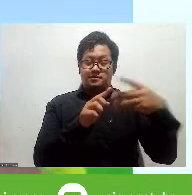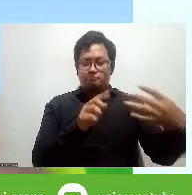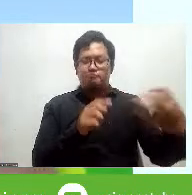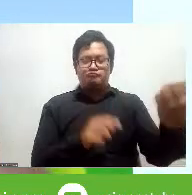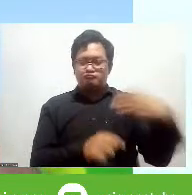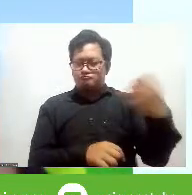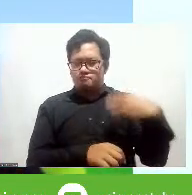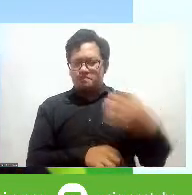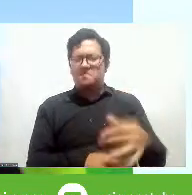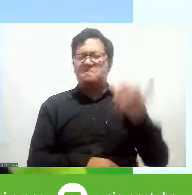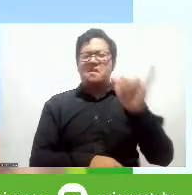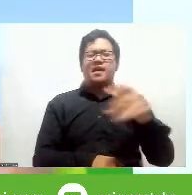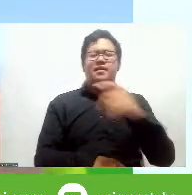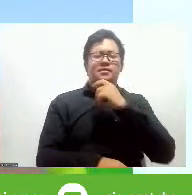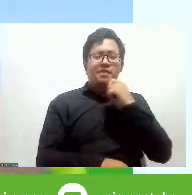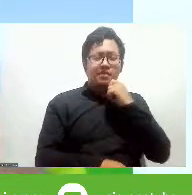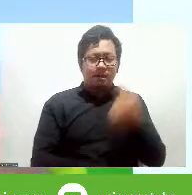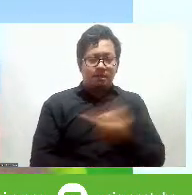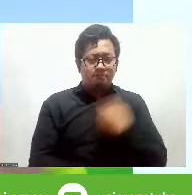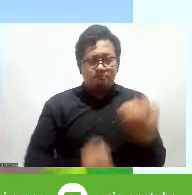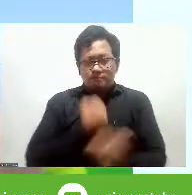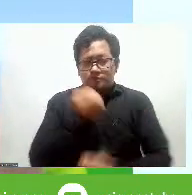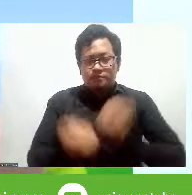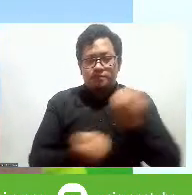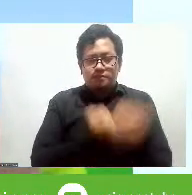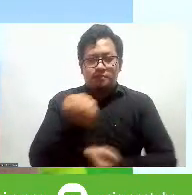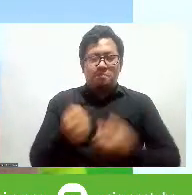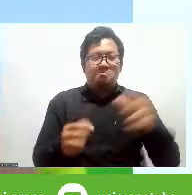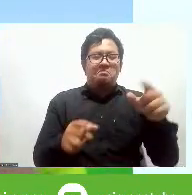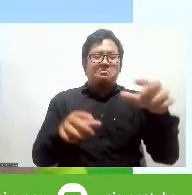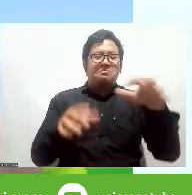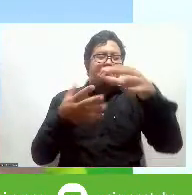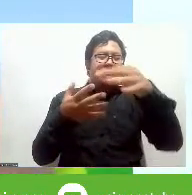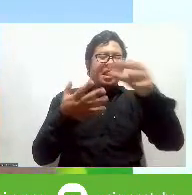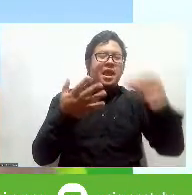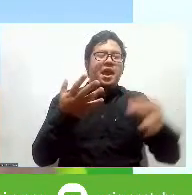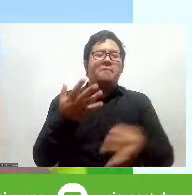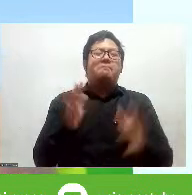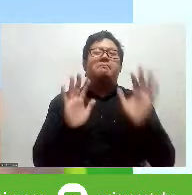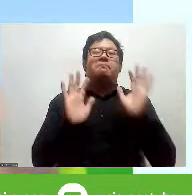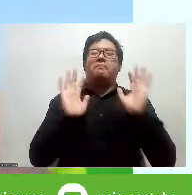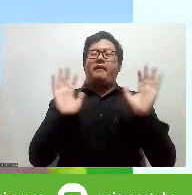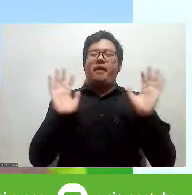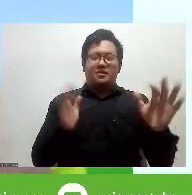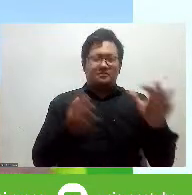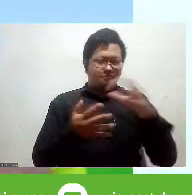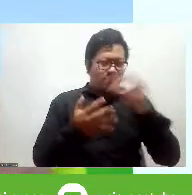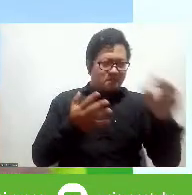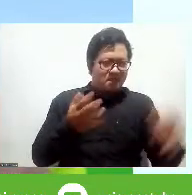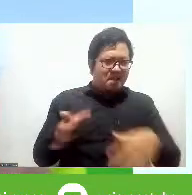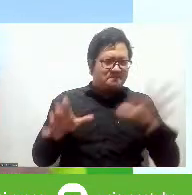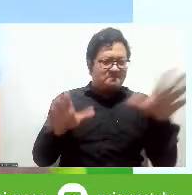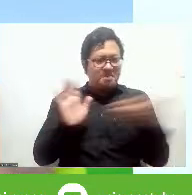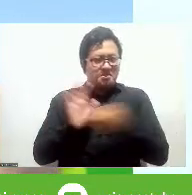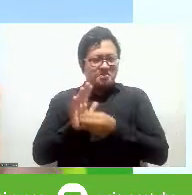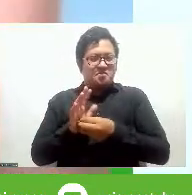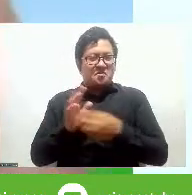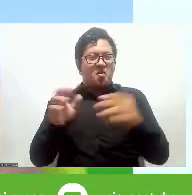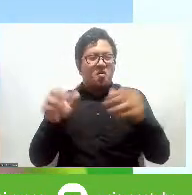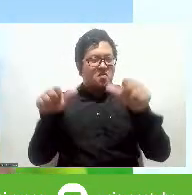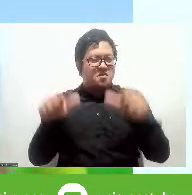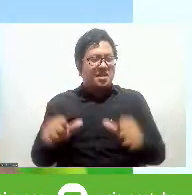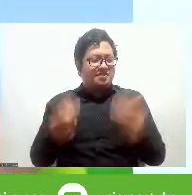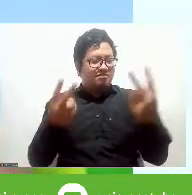opsi oke Pak Haji ya untuk yang dijadiin konten untuk ikutan challenge Generation restoration Jadi